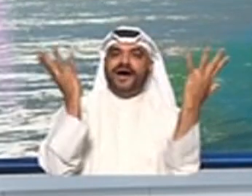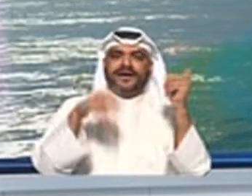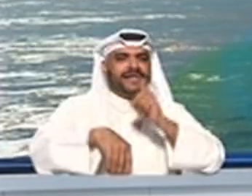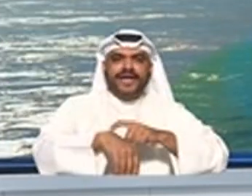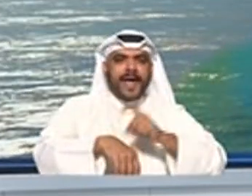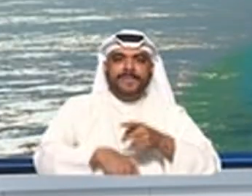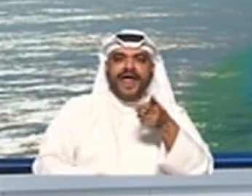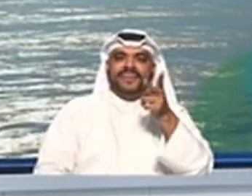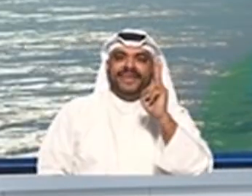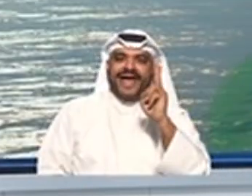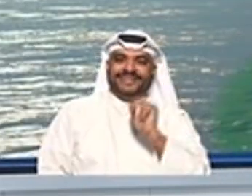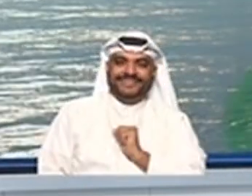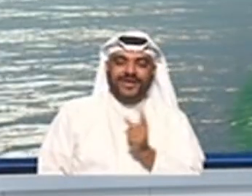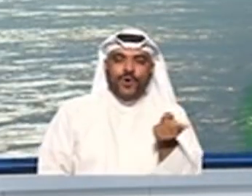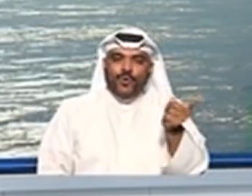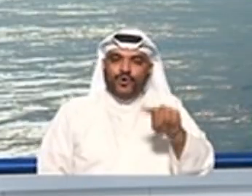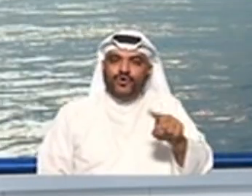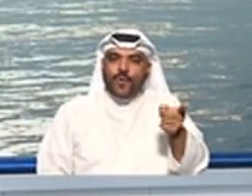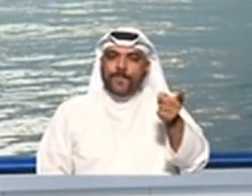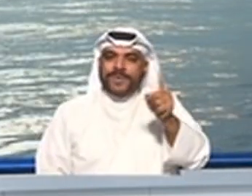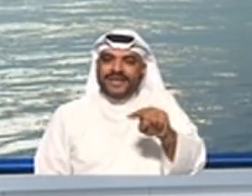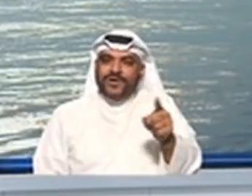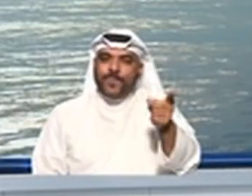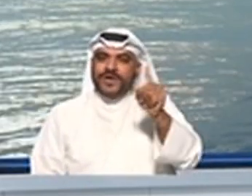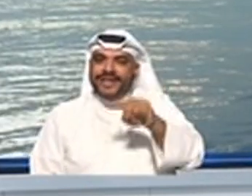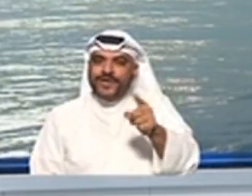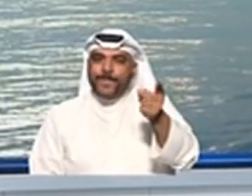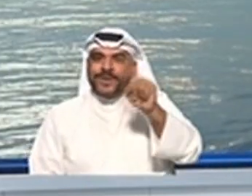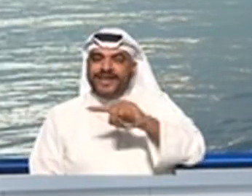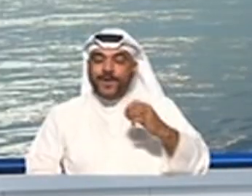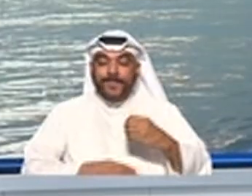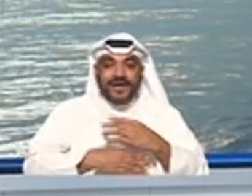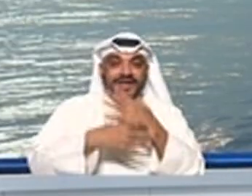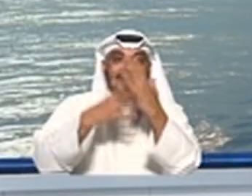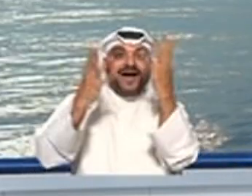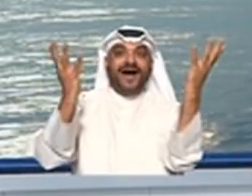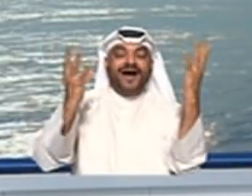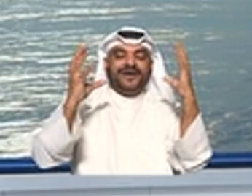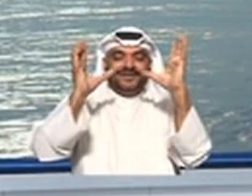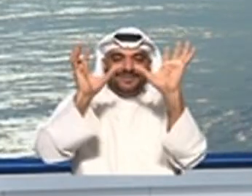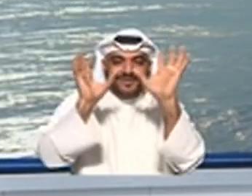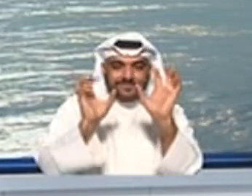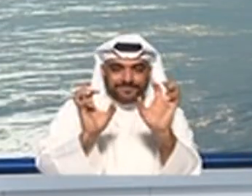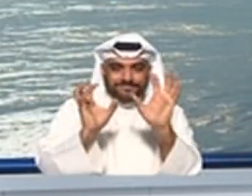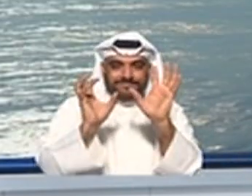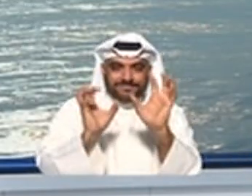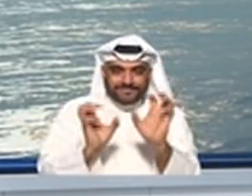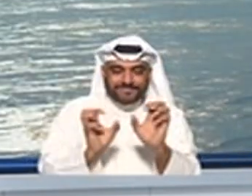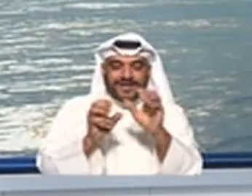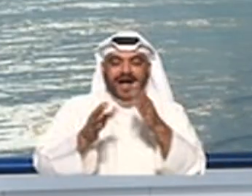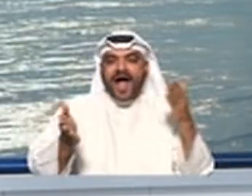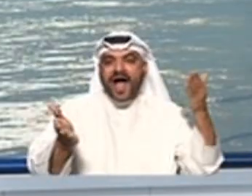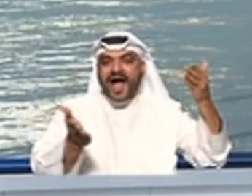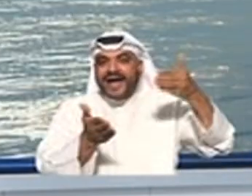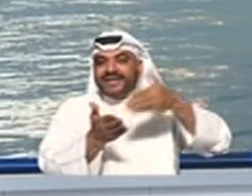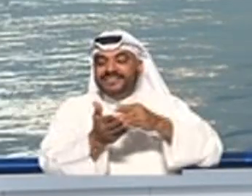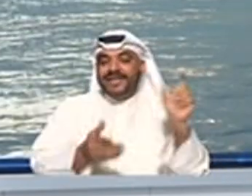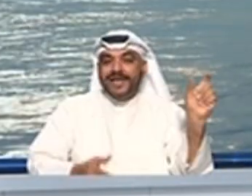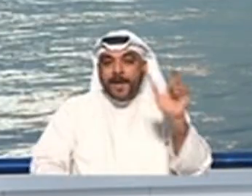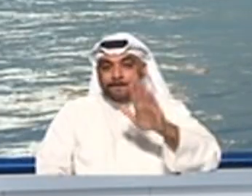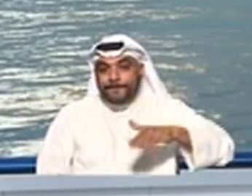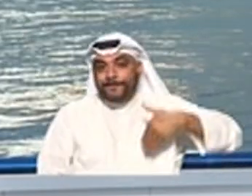12:49 دقيقة، وكل يوم عدد ساعات النهار يقل بمقدار دقيقة واحدة، وراح يتساوى الليل والنهار بإذن الله